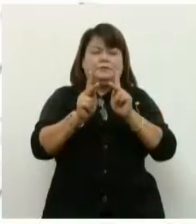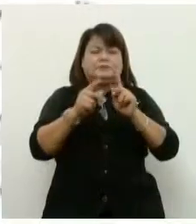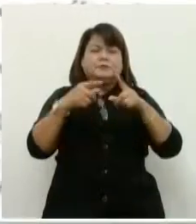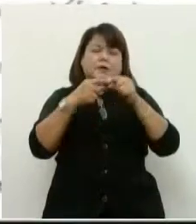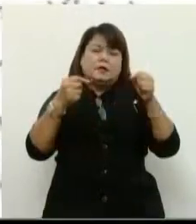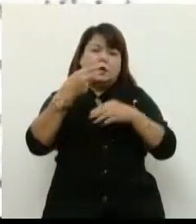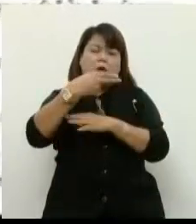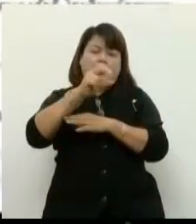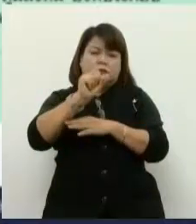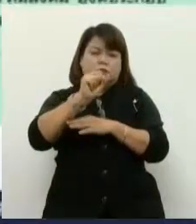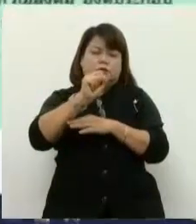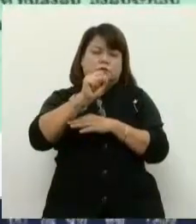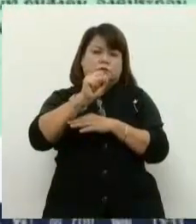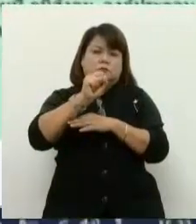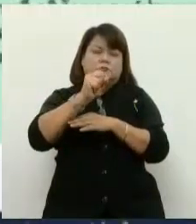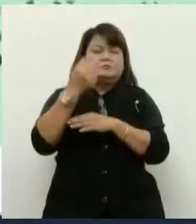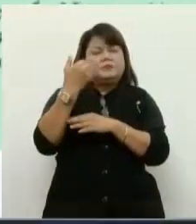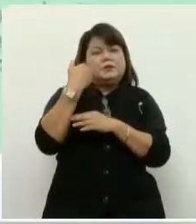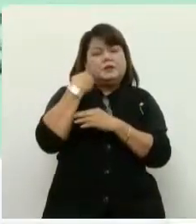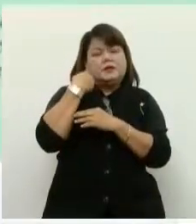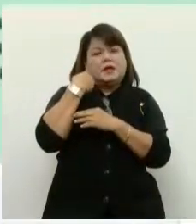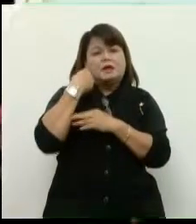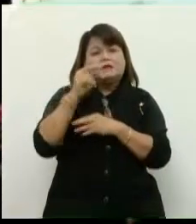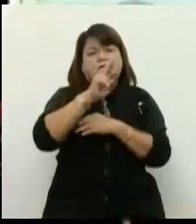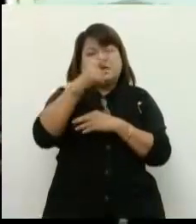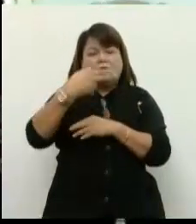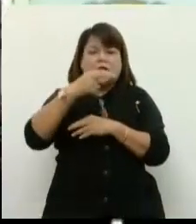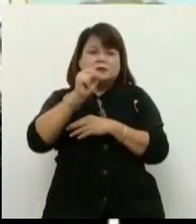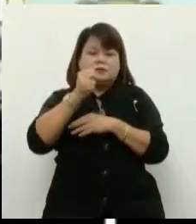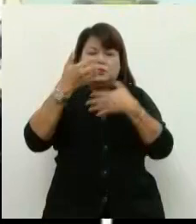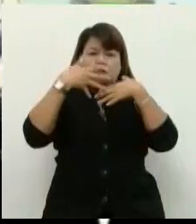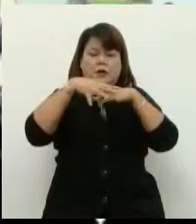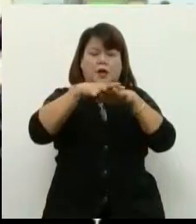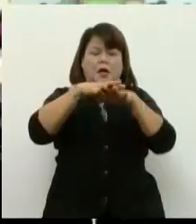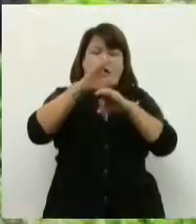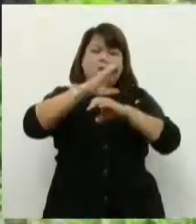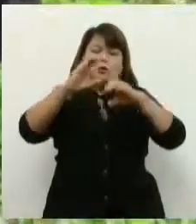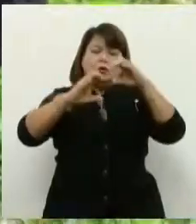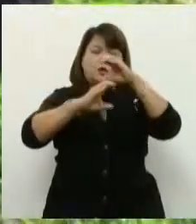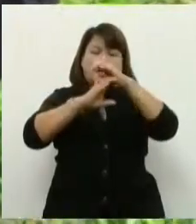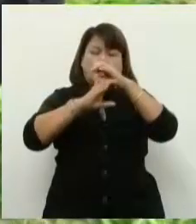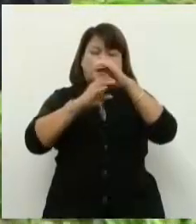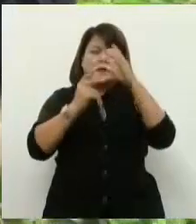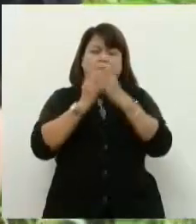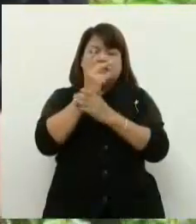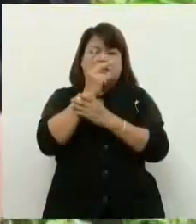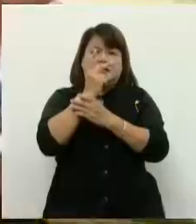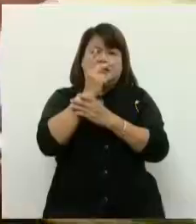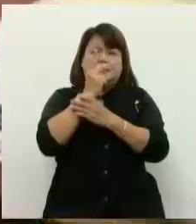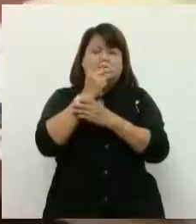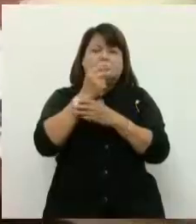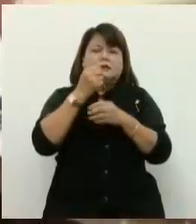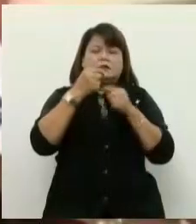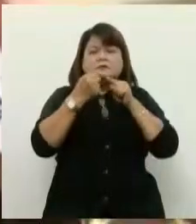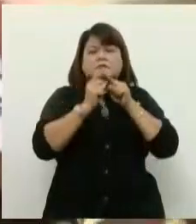ของหลักสูตรนะครับมีการใช้หลักสูตรบูรณาการโครงการอารยะเกษตรสืบสานรักษาต่อยอดตามแนวพ